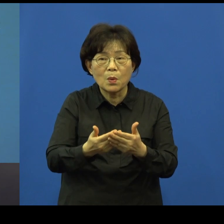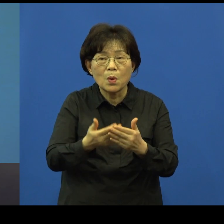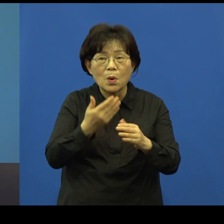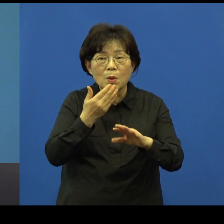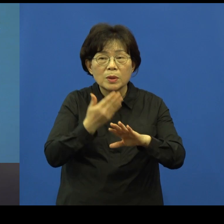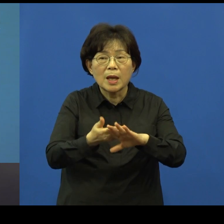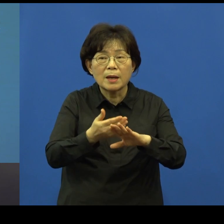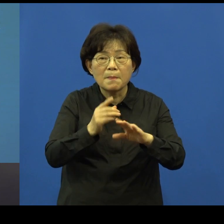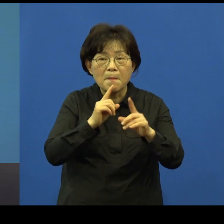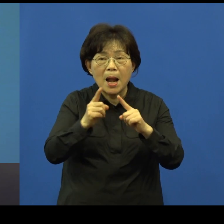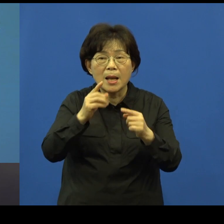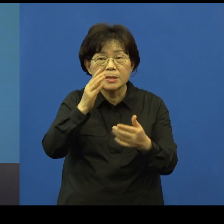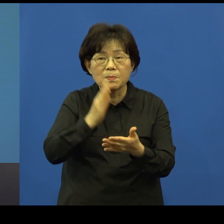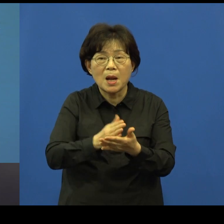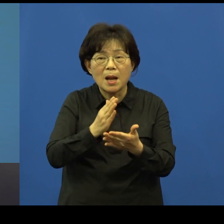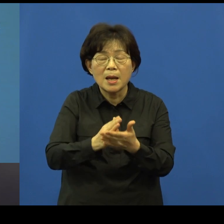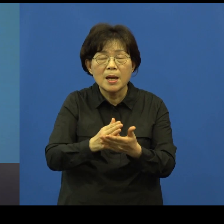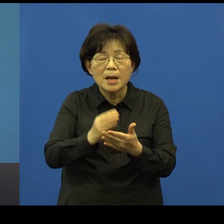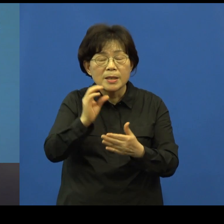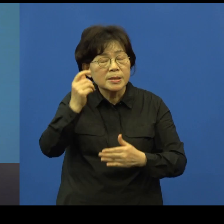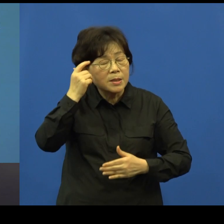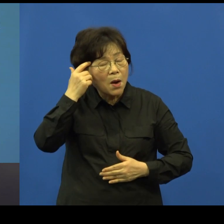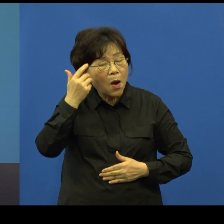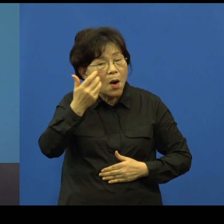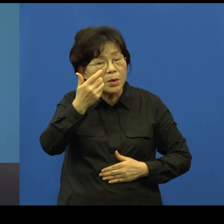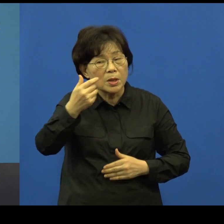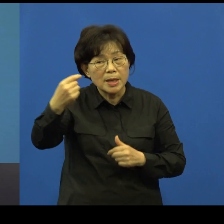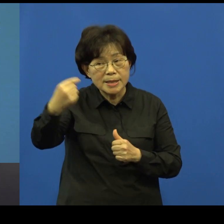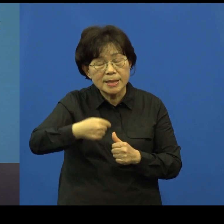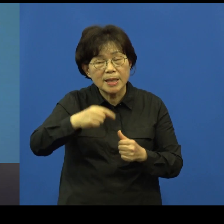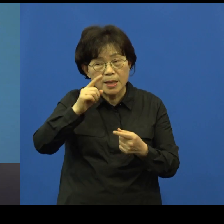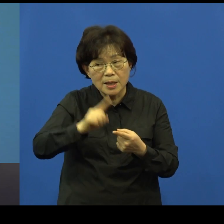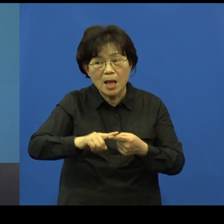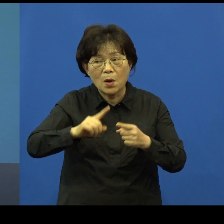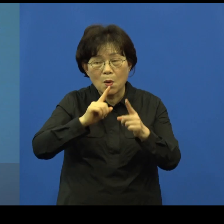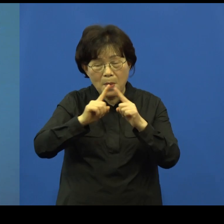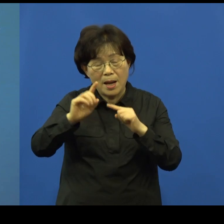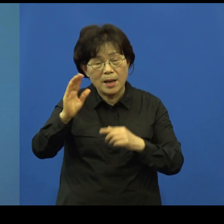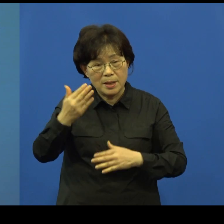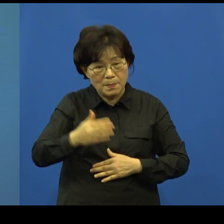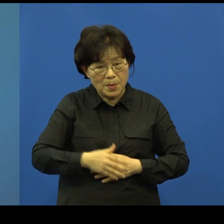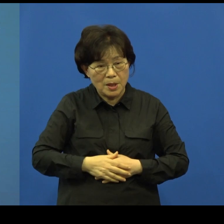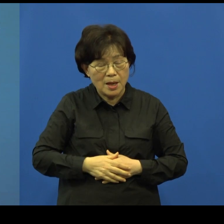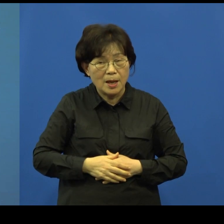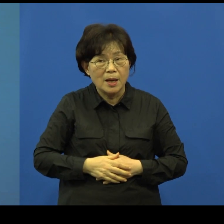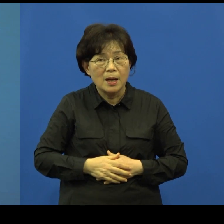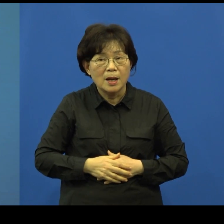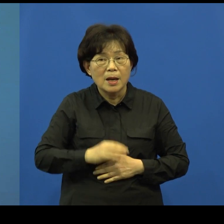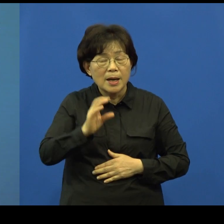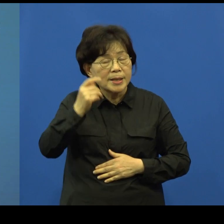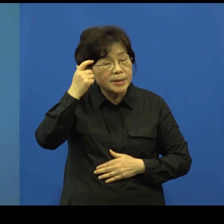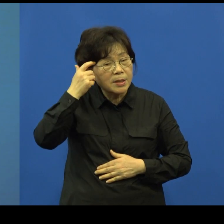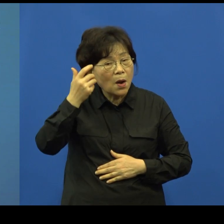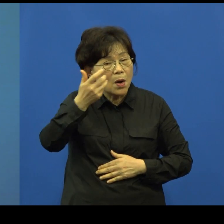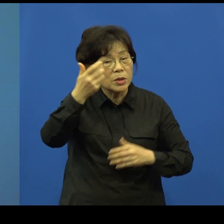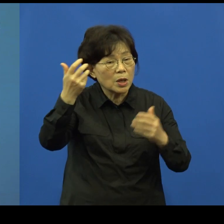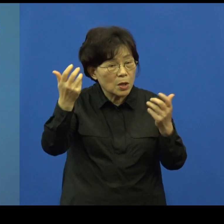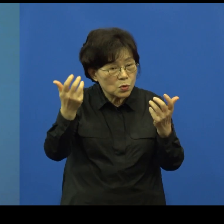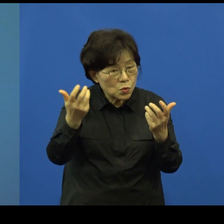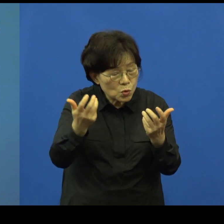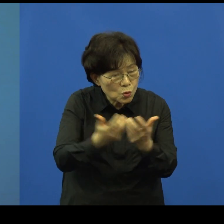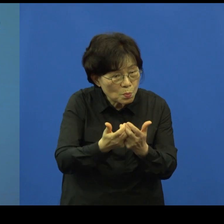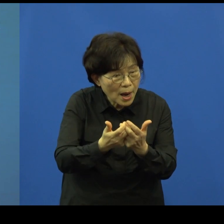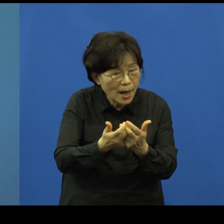시작하니라. 성령이 말하게 하심을 따라 다른 언어들로 말한다. 그러니까 이 말은 성령